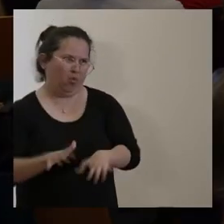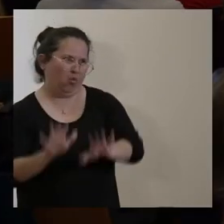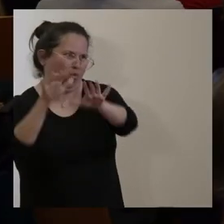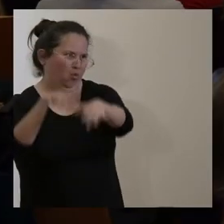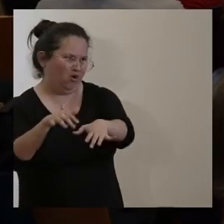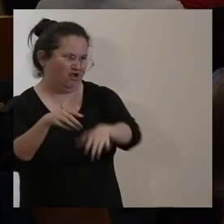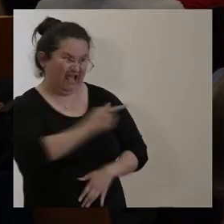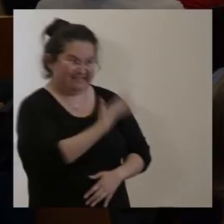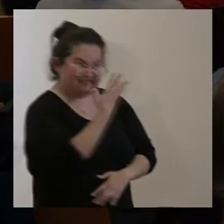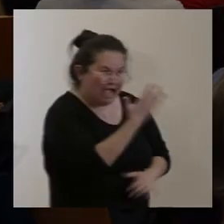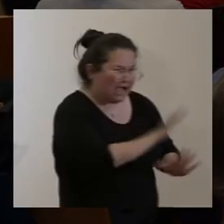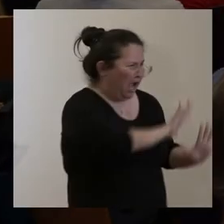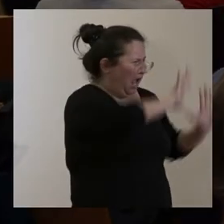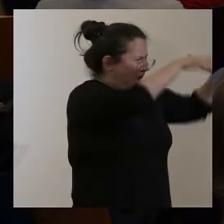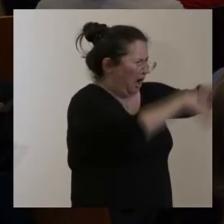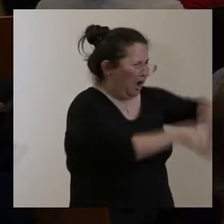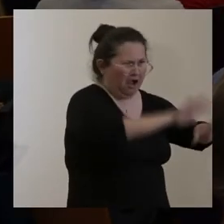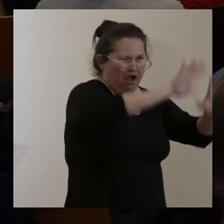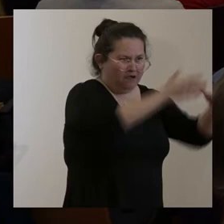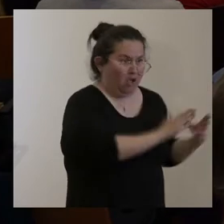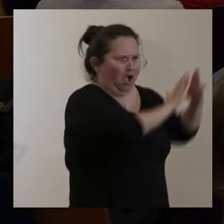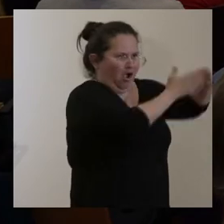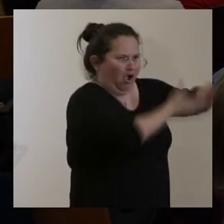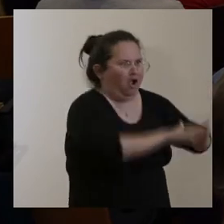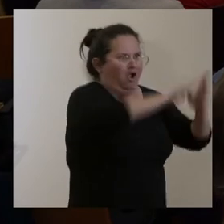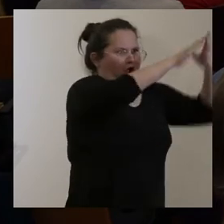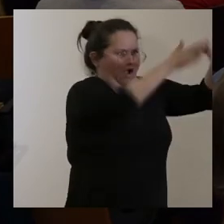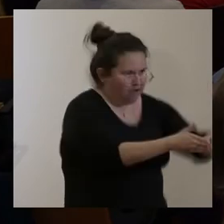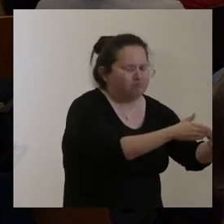troisième est le plus dangereux.